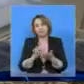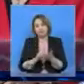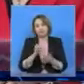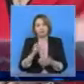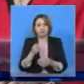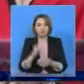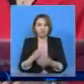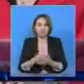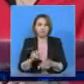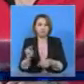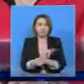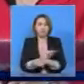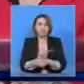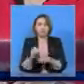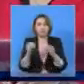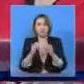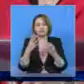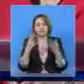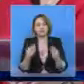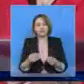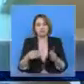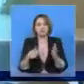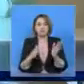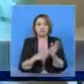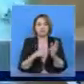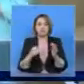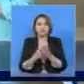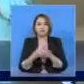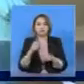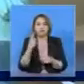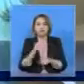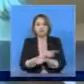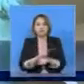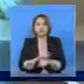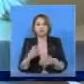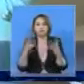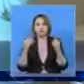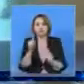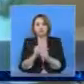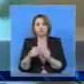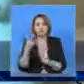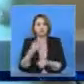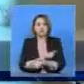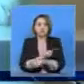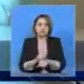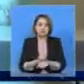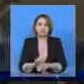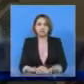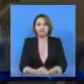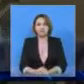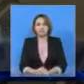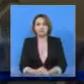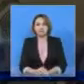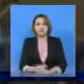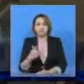пособия. Курс лечения длится 10 дней, с 9 утра до часу дня, то есть ежедневно по 4 часа. 4 часа они